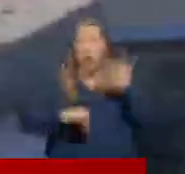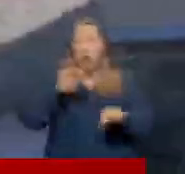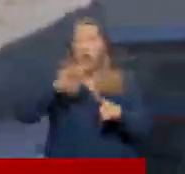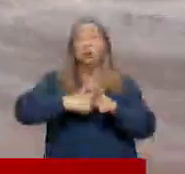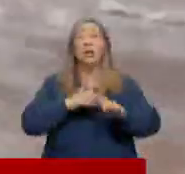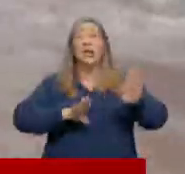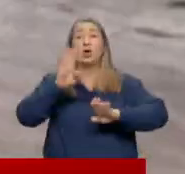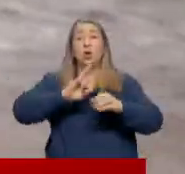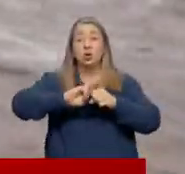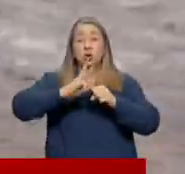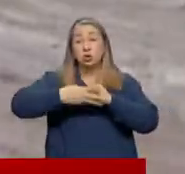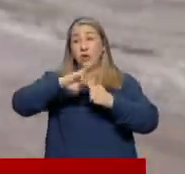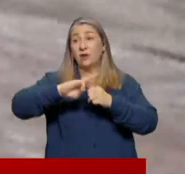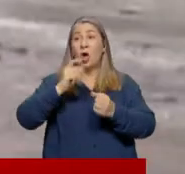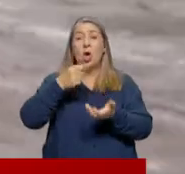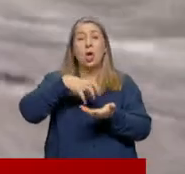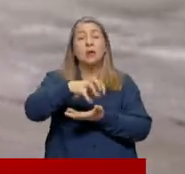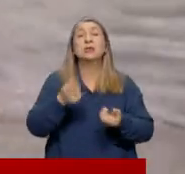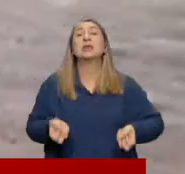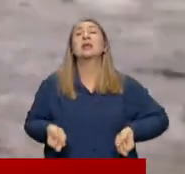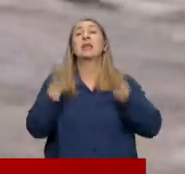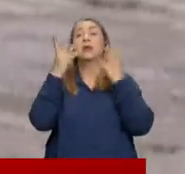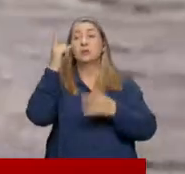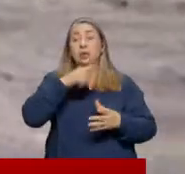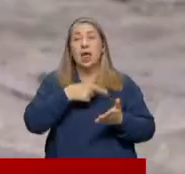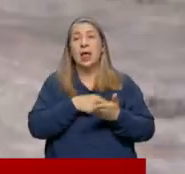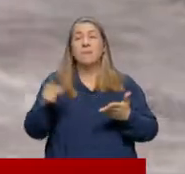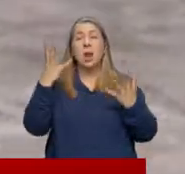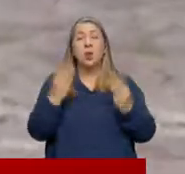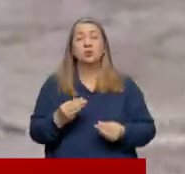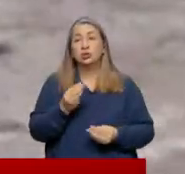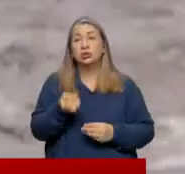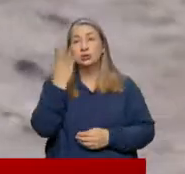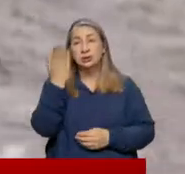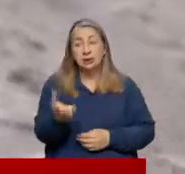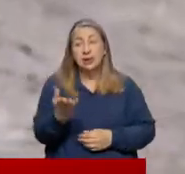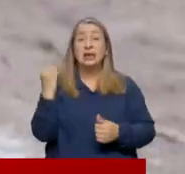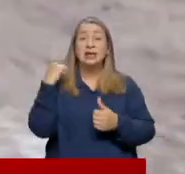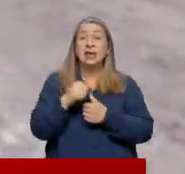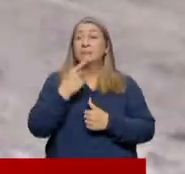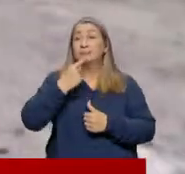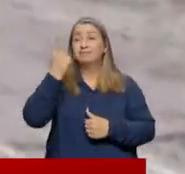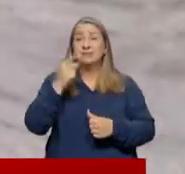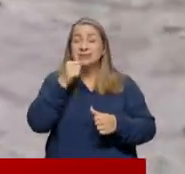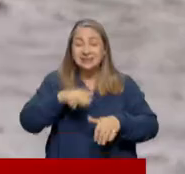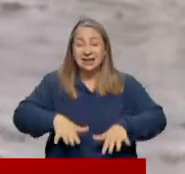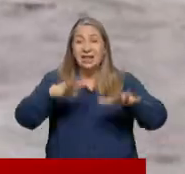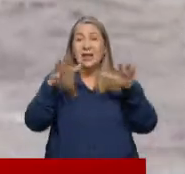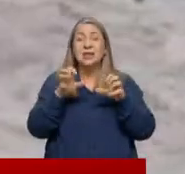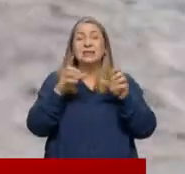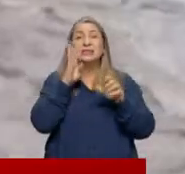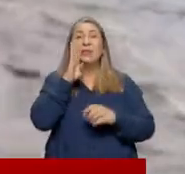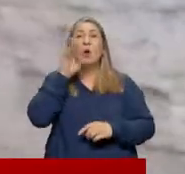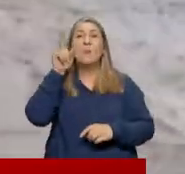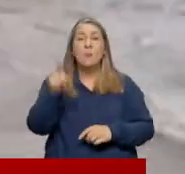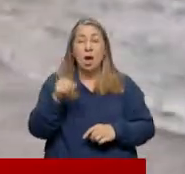proje ihalesinin 3 hafta önce ödenek yetersizliği nedeniyle iptal edildi yolcu çıktı yine Geçen yıl selden etkilenen